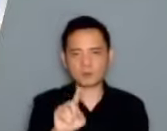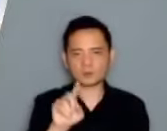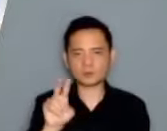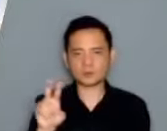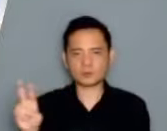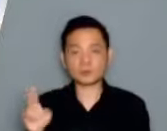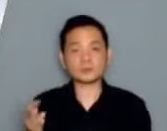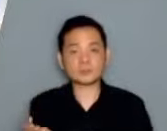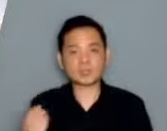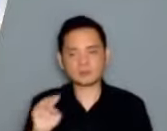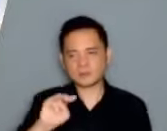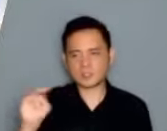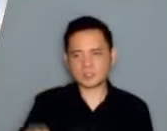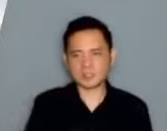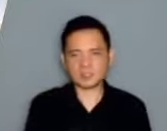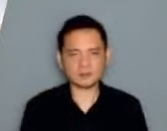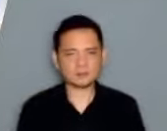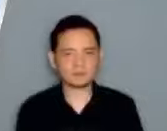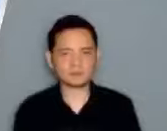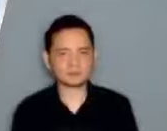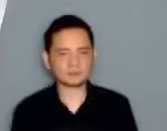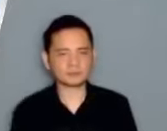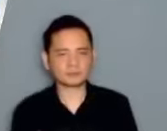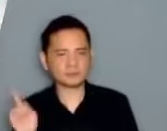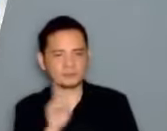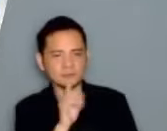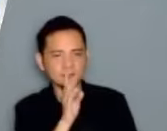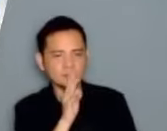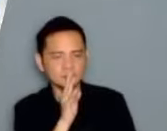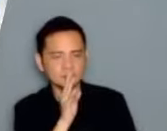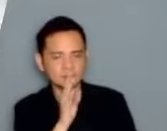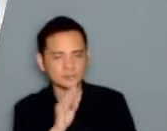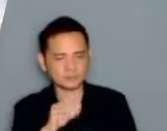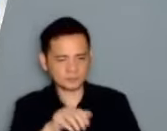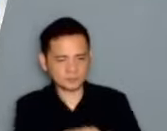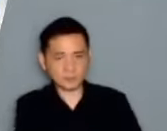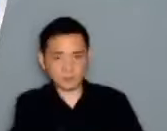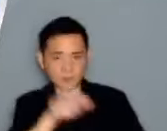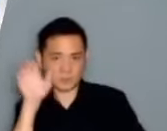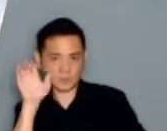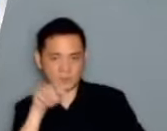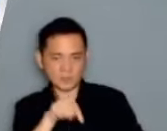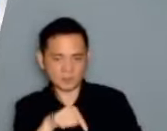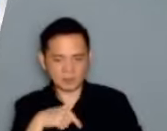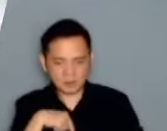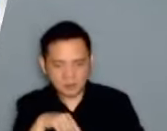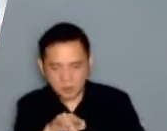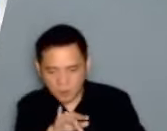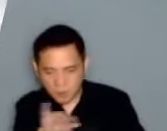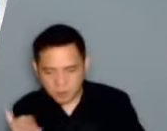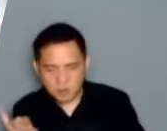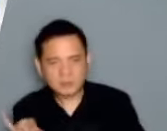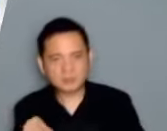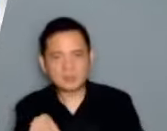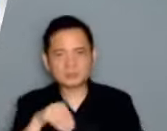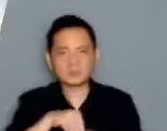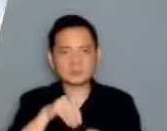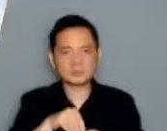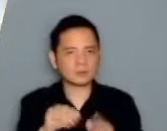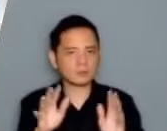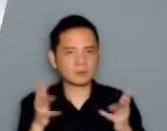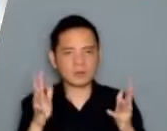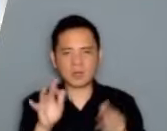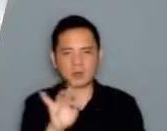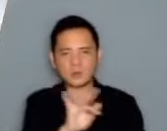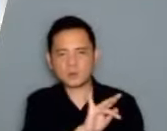ko po nakuha sa may top box. Pag-atraso ng motor ko, pinarada na, pinaparking ko na po. Dahil